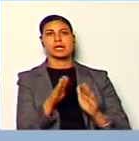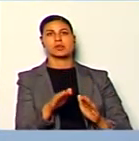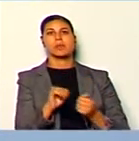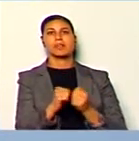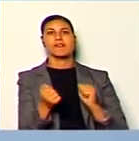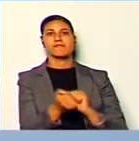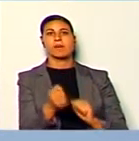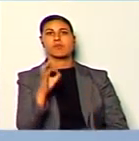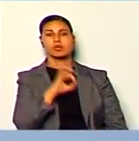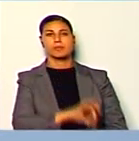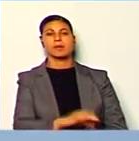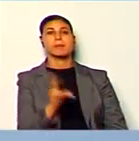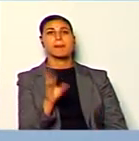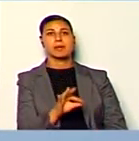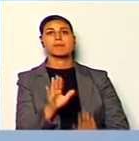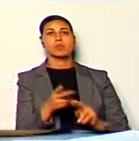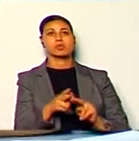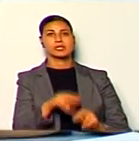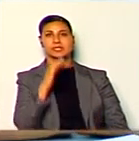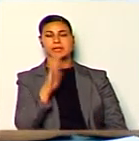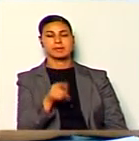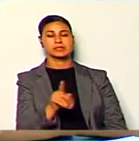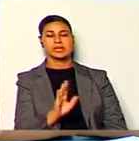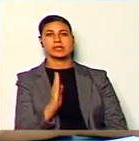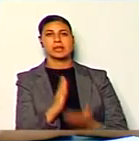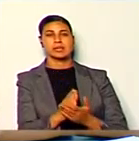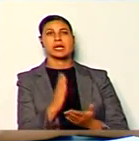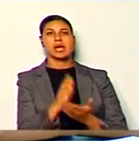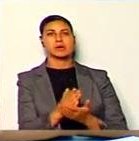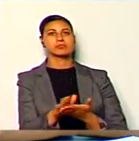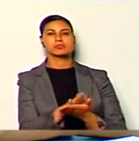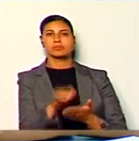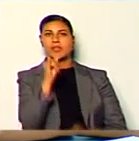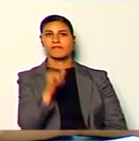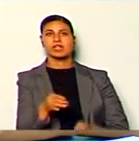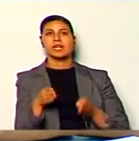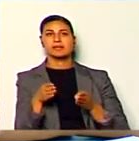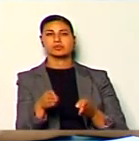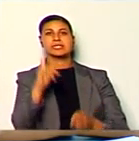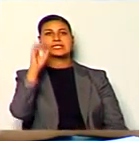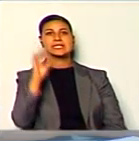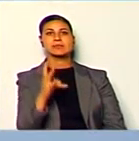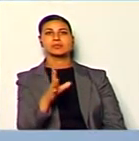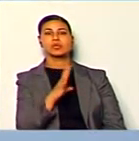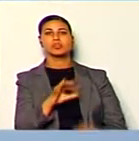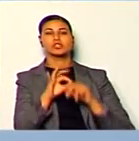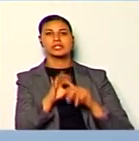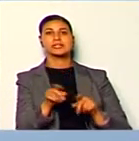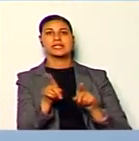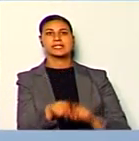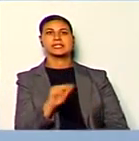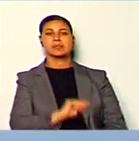kva moixmareba magram kholod es ar ari amisatvis sakmarisi ari tsmindeba kalapotebi sistematurat una chatardes